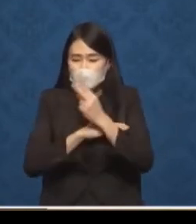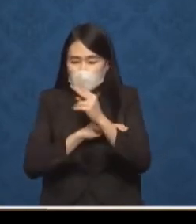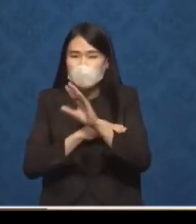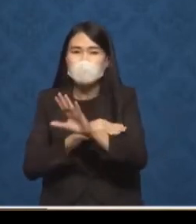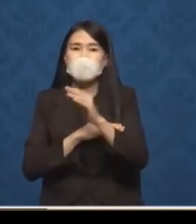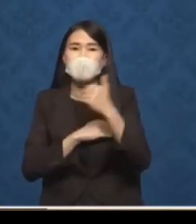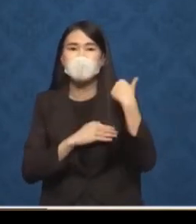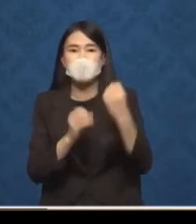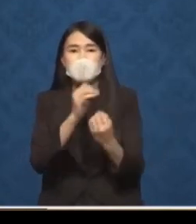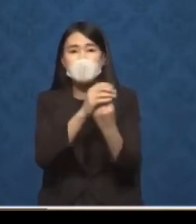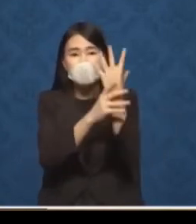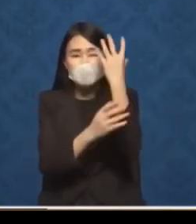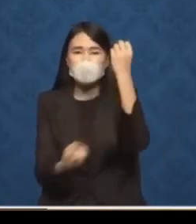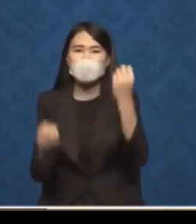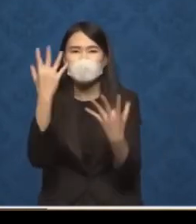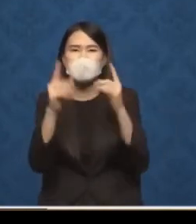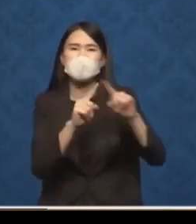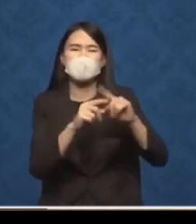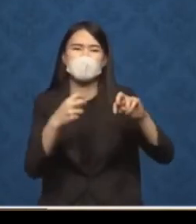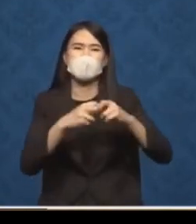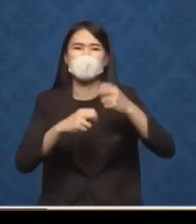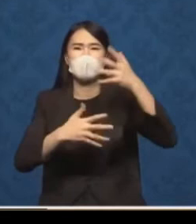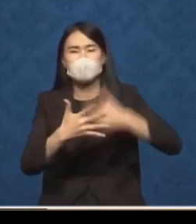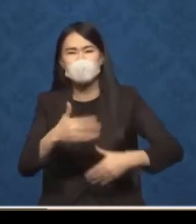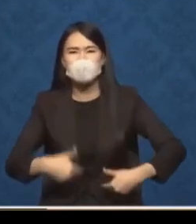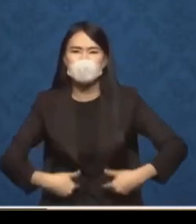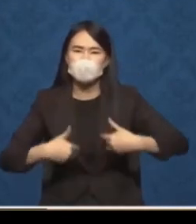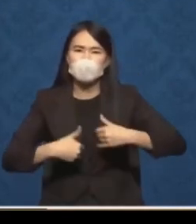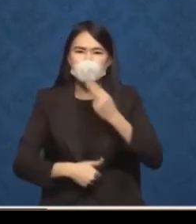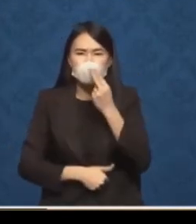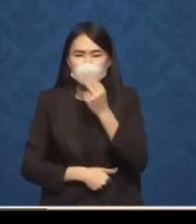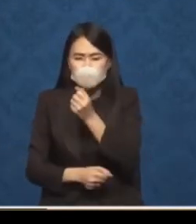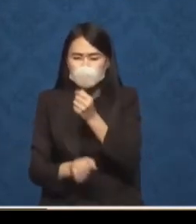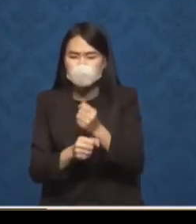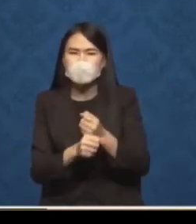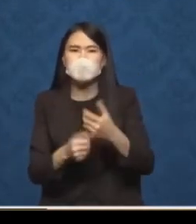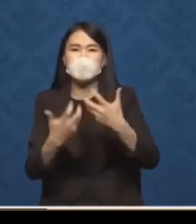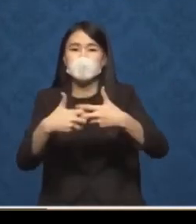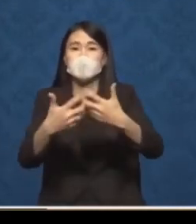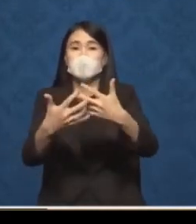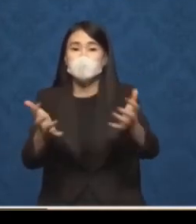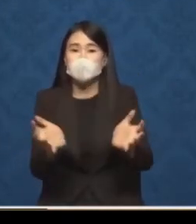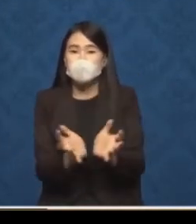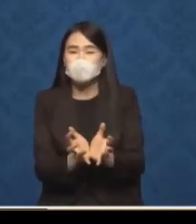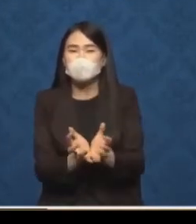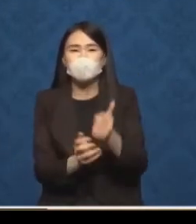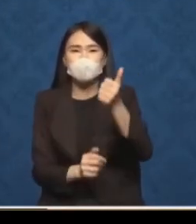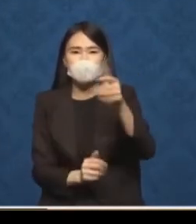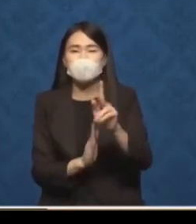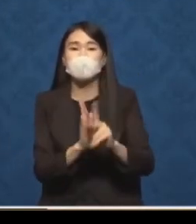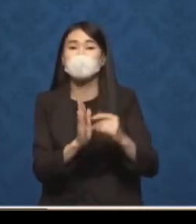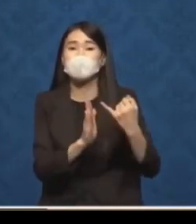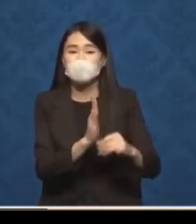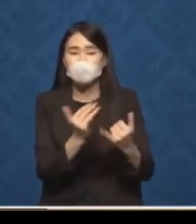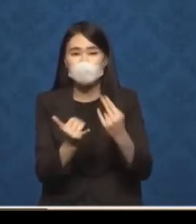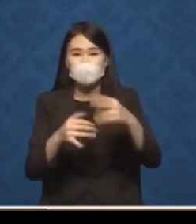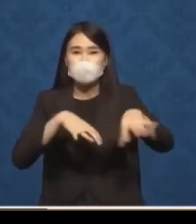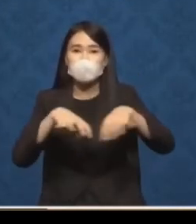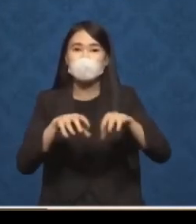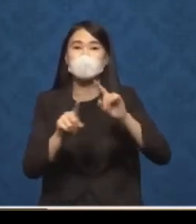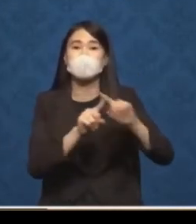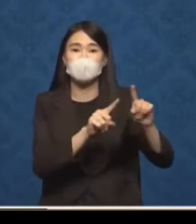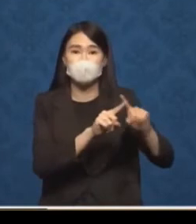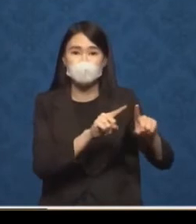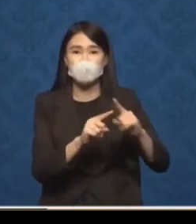าวรพื้นที่ที่เป็นอุปสรรคต่อการจัดทำกะอ่างเก็บน้ำการบริหารจัดการต่างๆเห